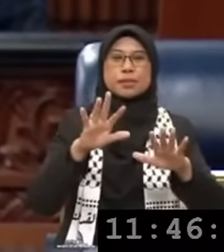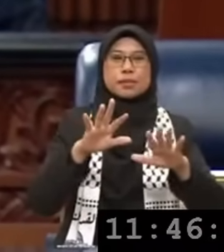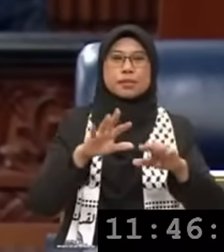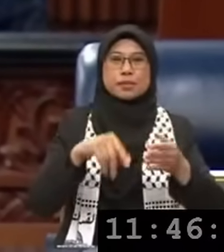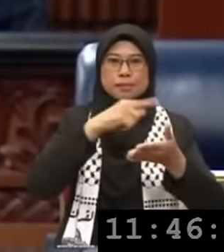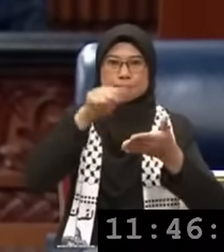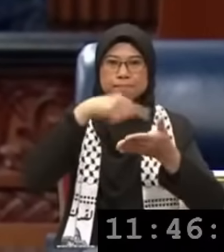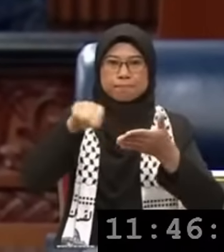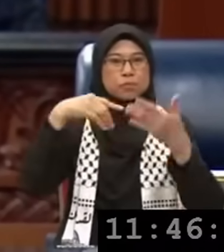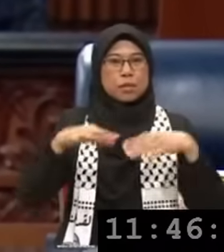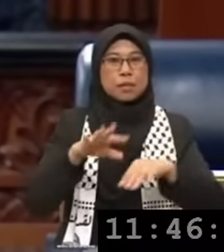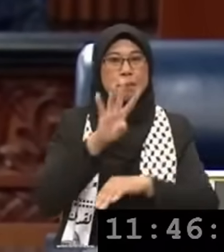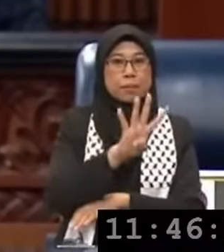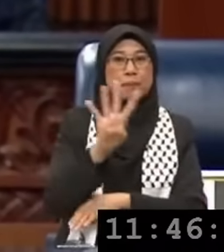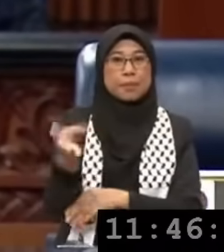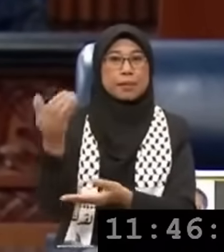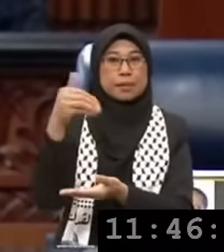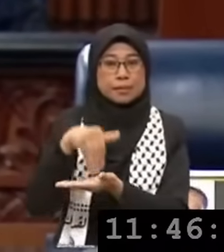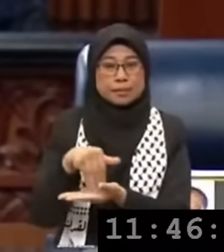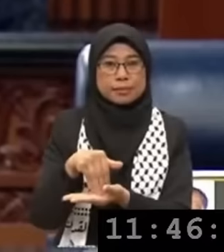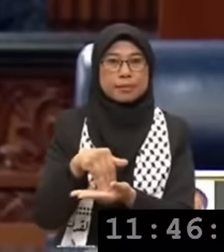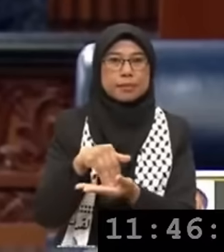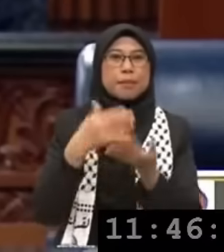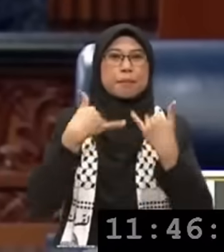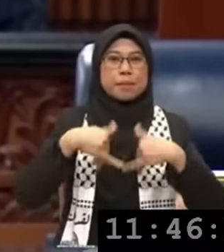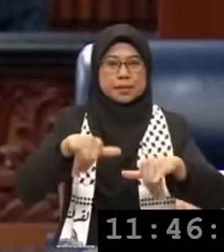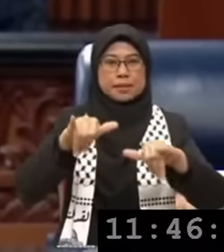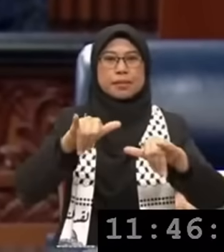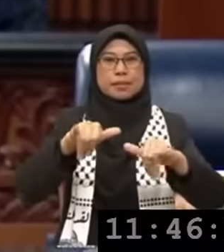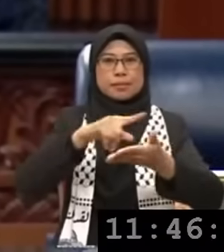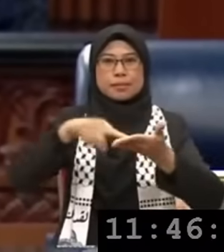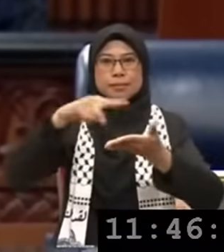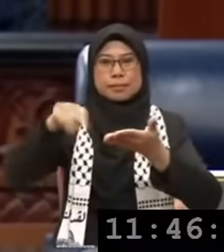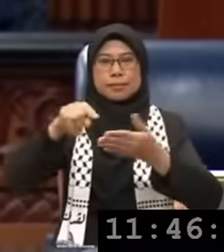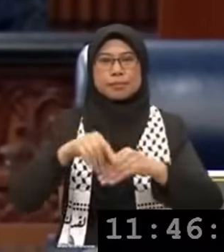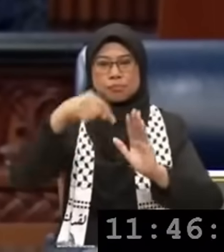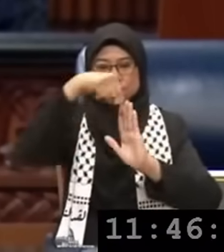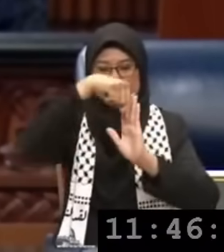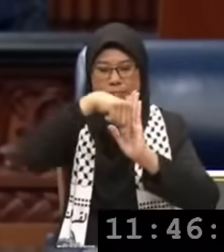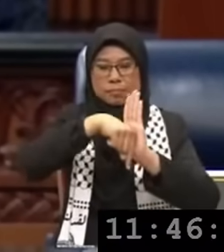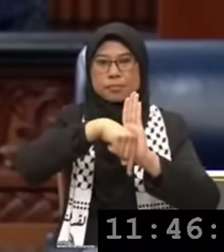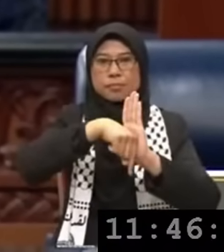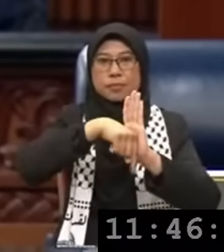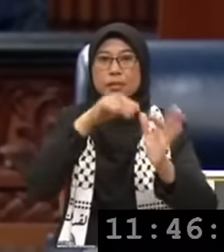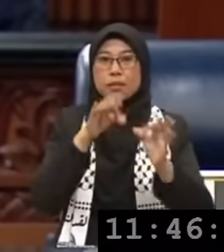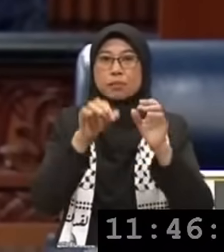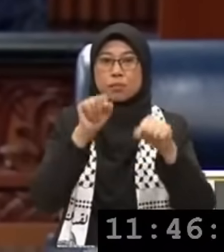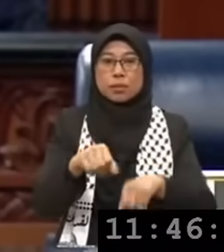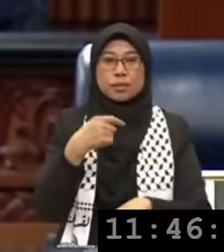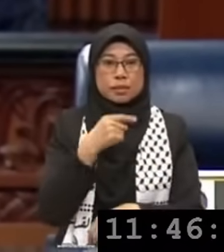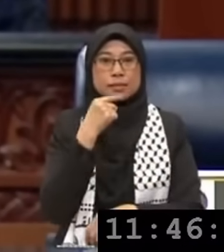disiasat 44 kes dalam siasatan secara terperincinya Kalau boleh saya